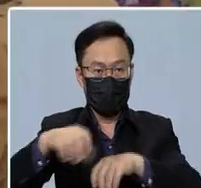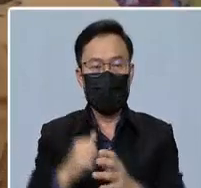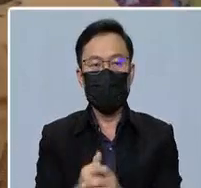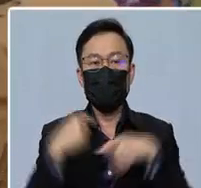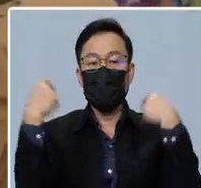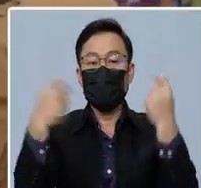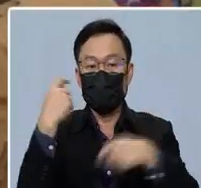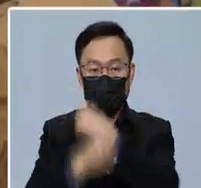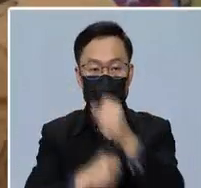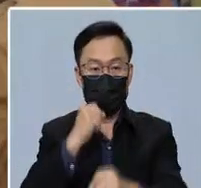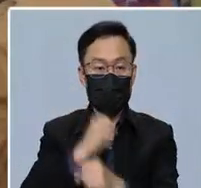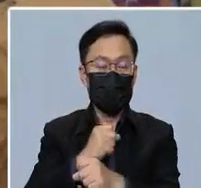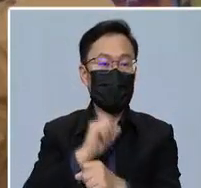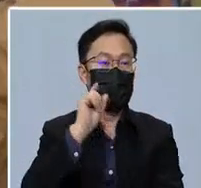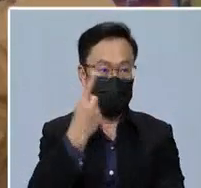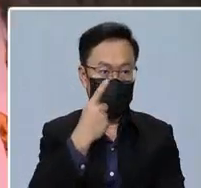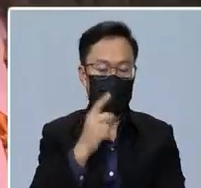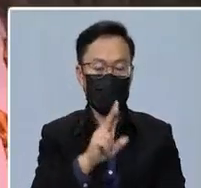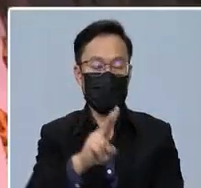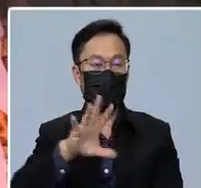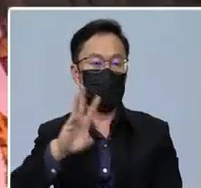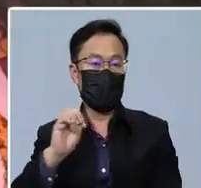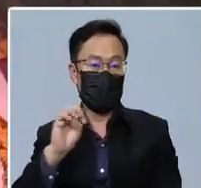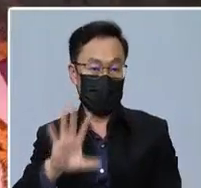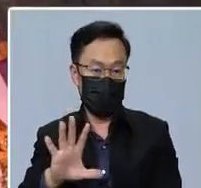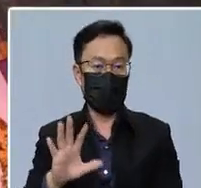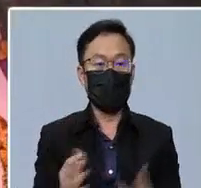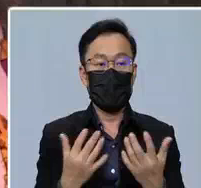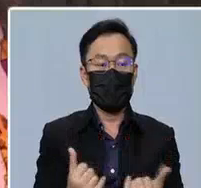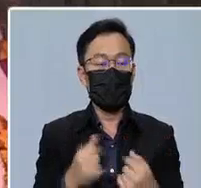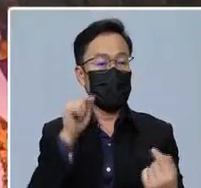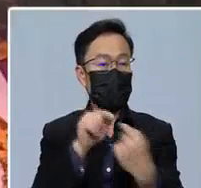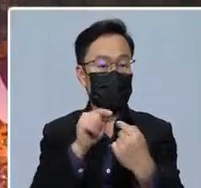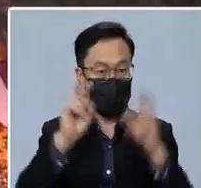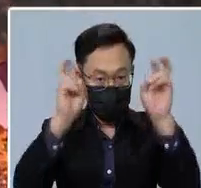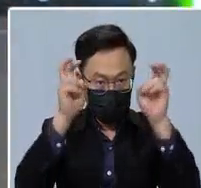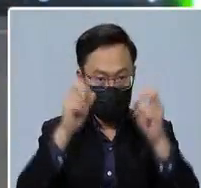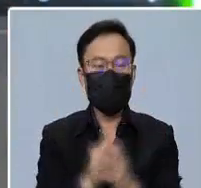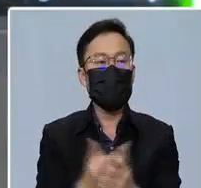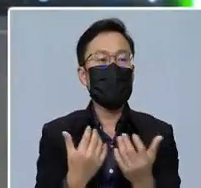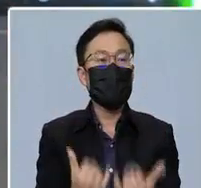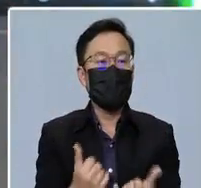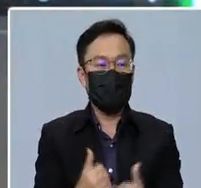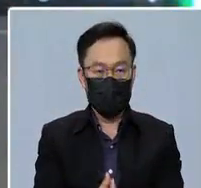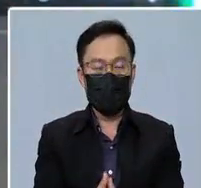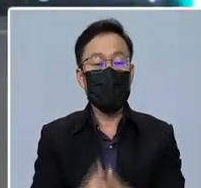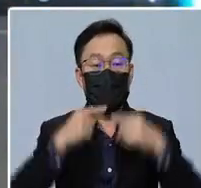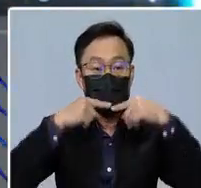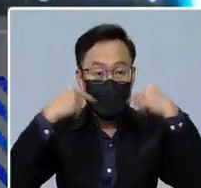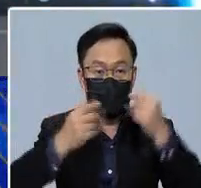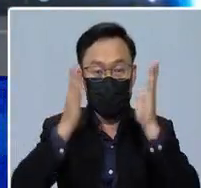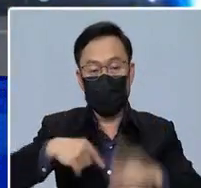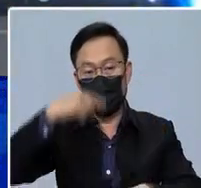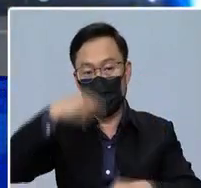ทศกาลส่งท้ายปีเก่าต้อนรับปีใหม่2565โดยมีแนวความคิดในการจัดงานว่า Smile Thailand ส่งรอยยิ้มจากใ